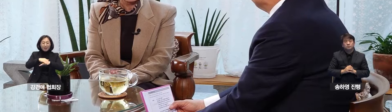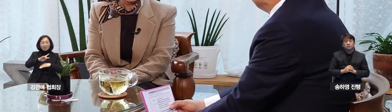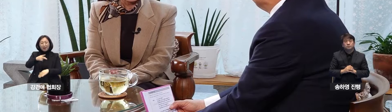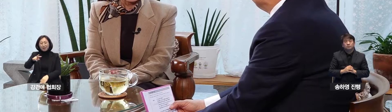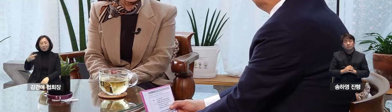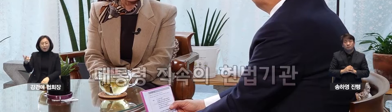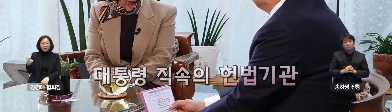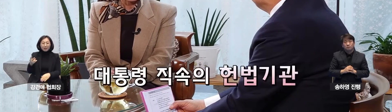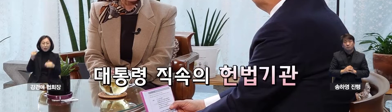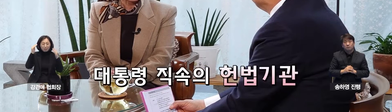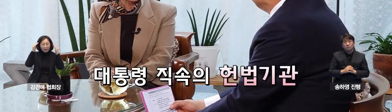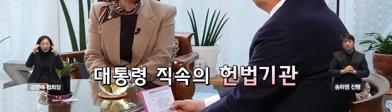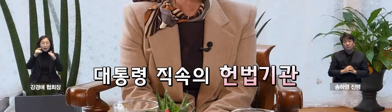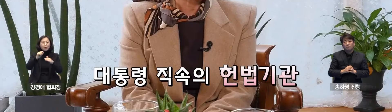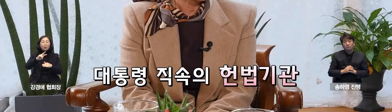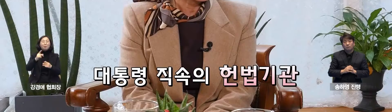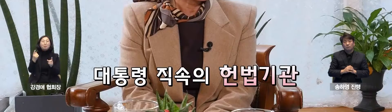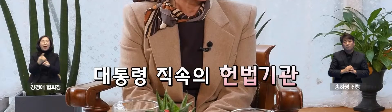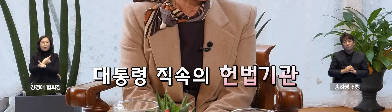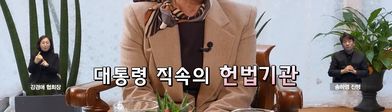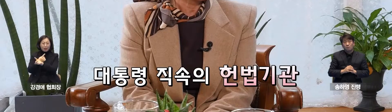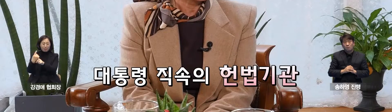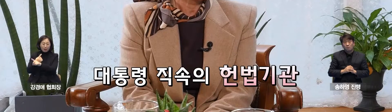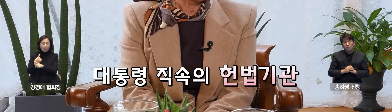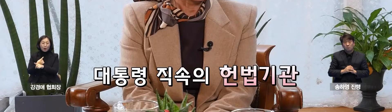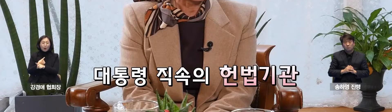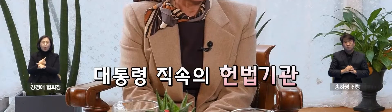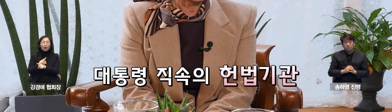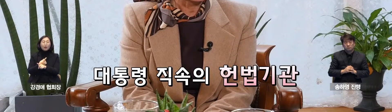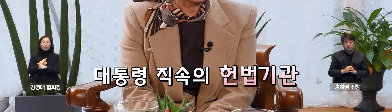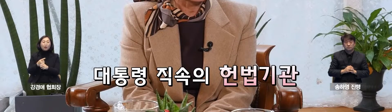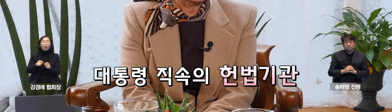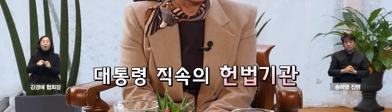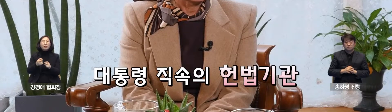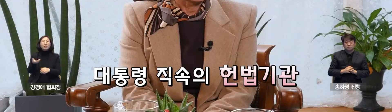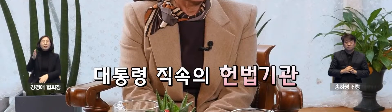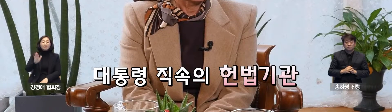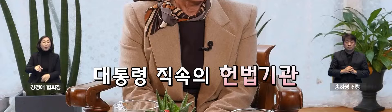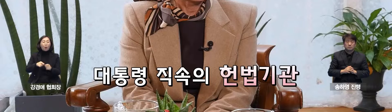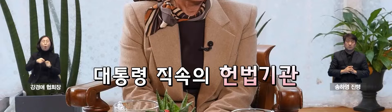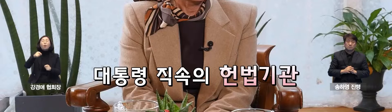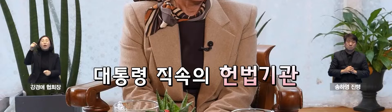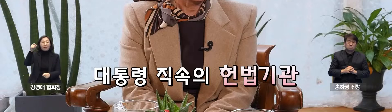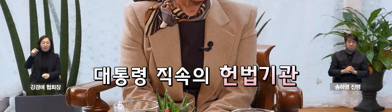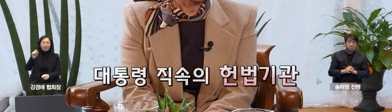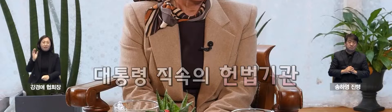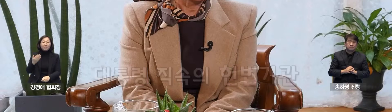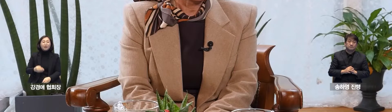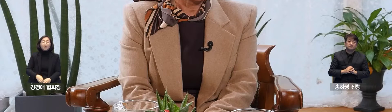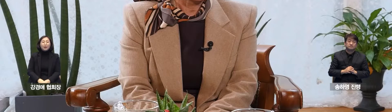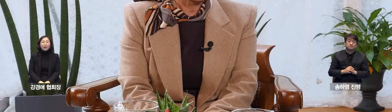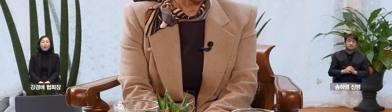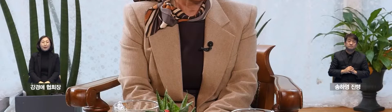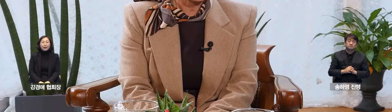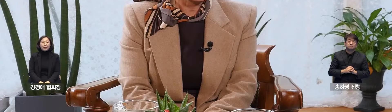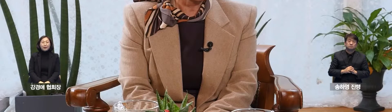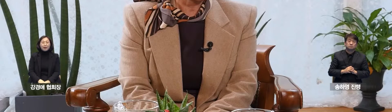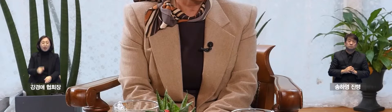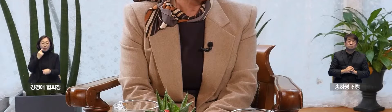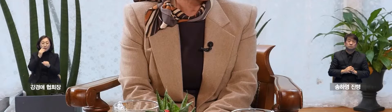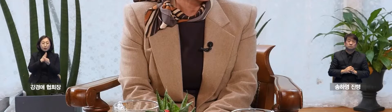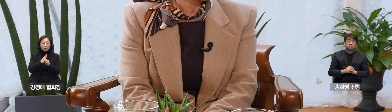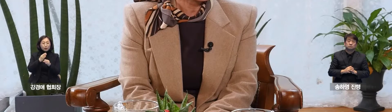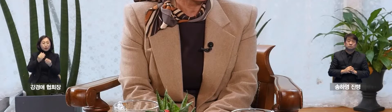달라졌겠지만 헌법기관으로 존속한 기간은 꽤 되고 있고요. 이제 민주